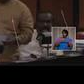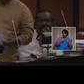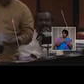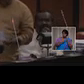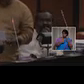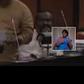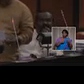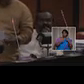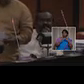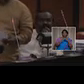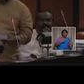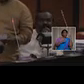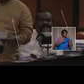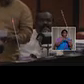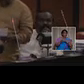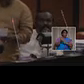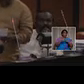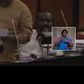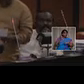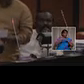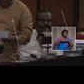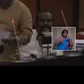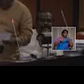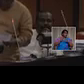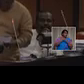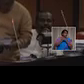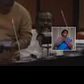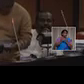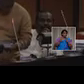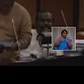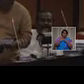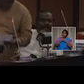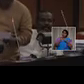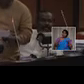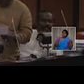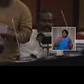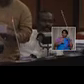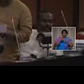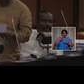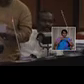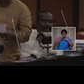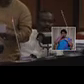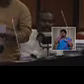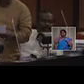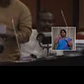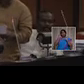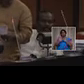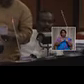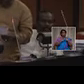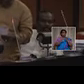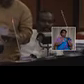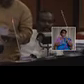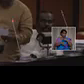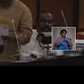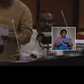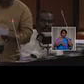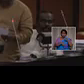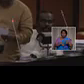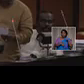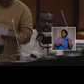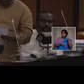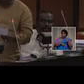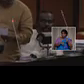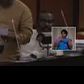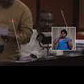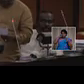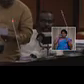நெடிய பேச்சுவார்த்தைகளை எல்லாம் அன்று நடத்தியிருந்தோம். நல்லாட்சி அரசாங்க காலத்தில் நீங்கள் பிரதமராக இருந்து தொடங்கி வைத்த முயற்சி